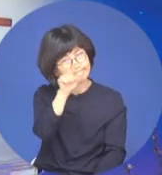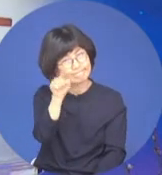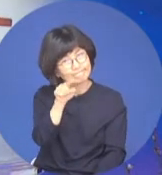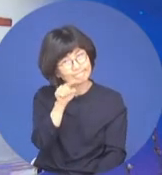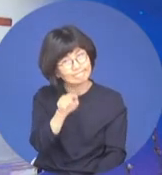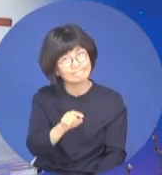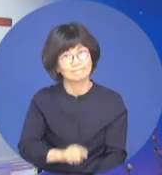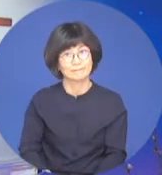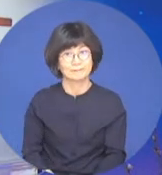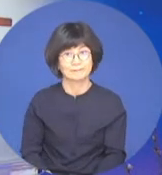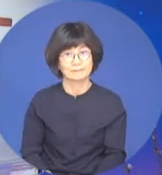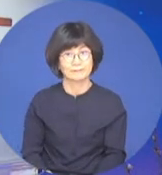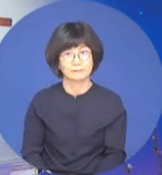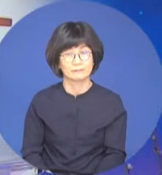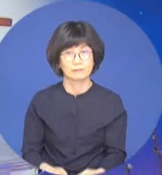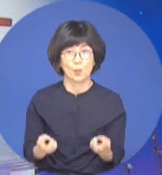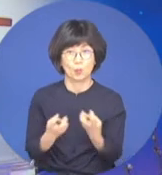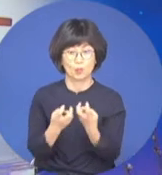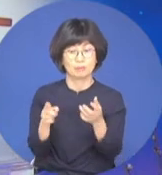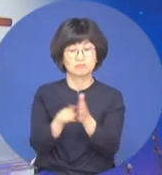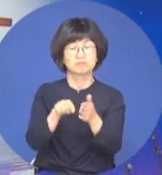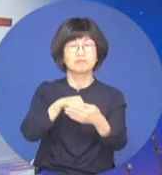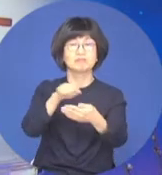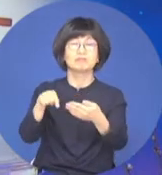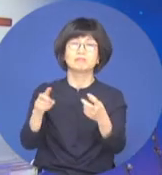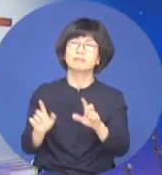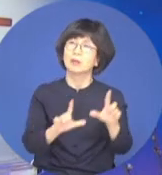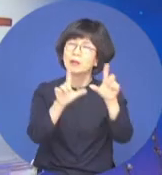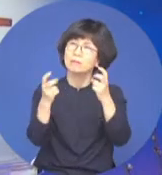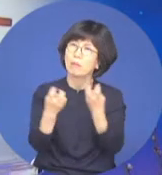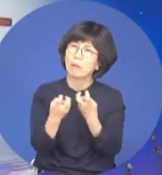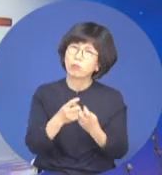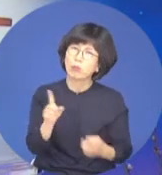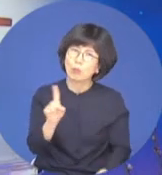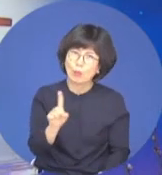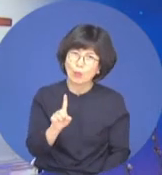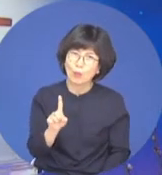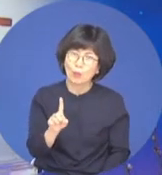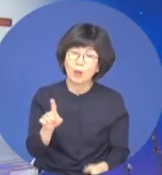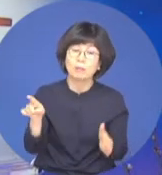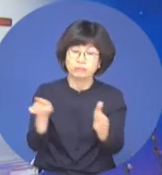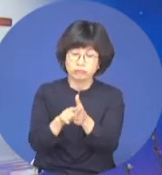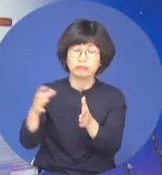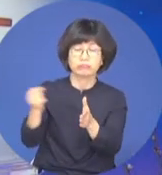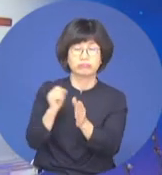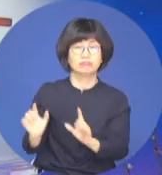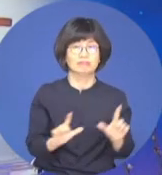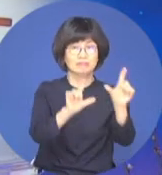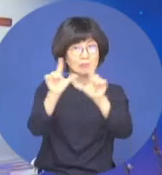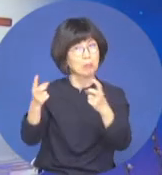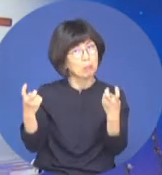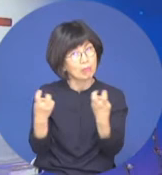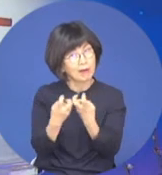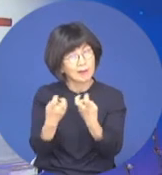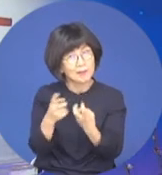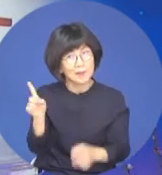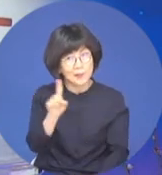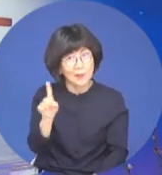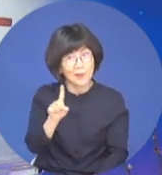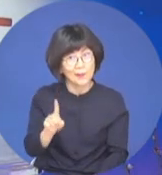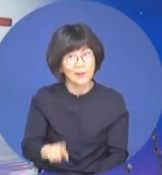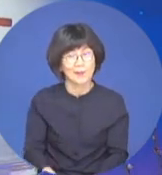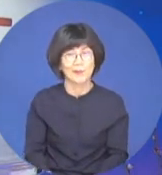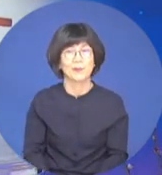하면 믿음 안에서 살 수 있는 방법이 뭐냐? 예? 믿음으로 믿음 안에서 사는 방법이 뭐냐? How to live in